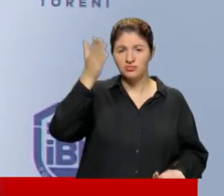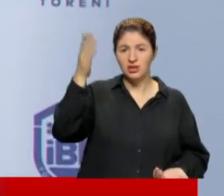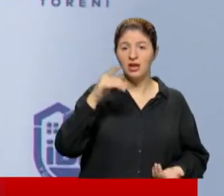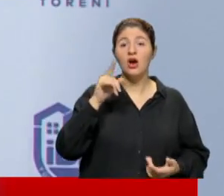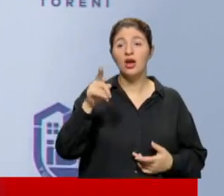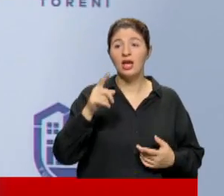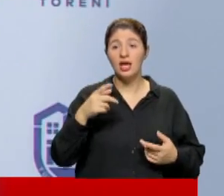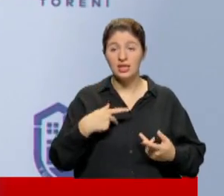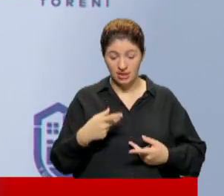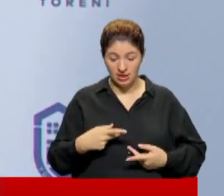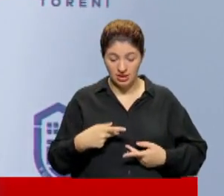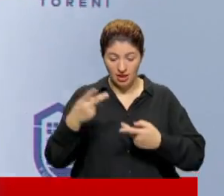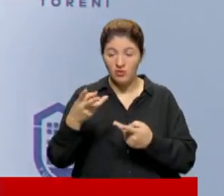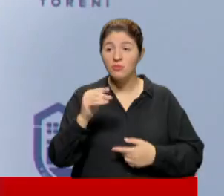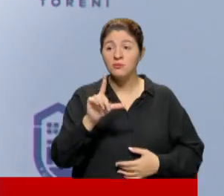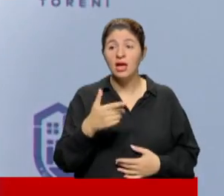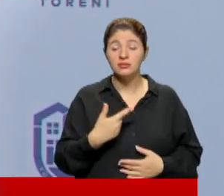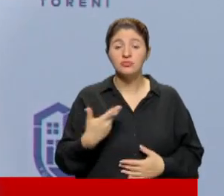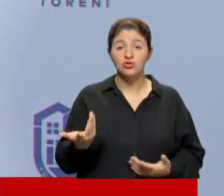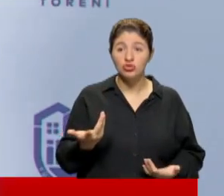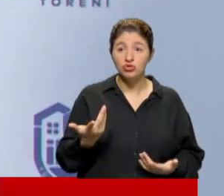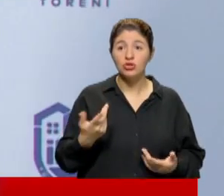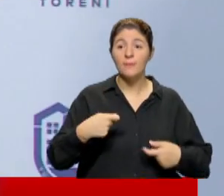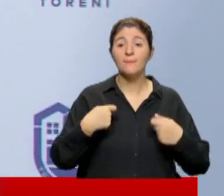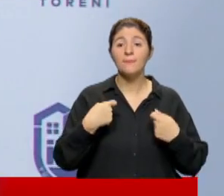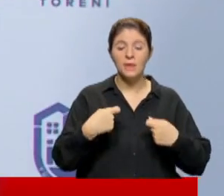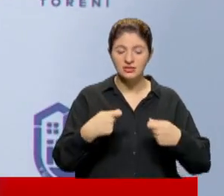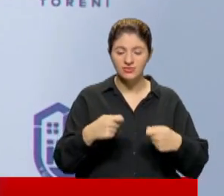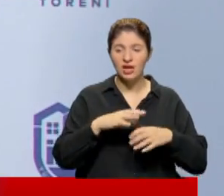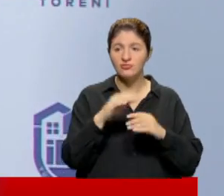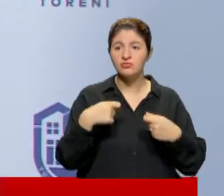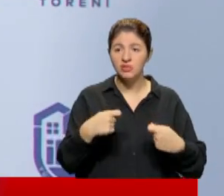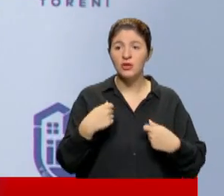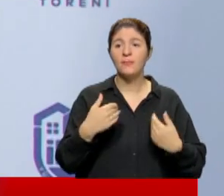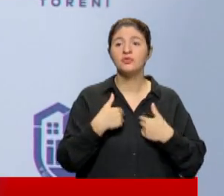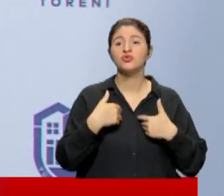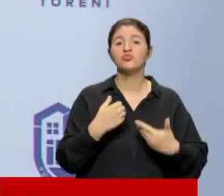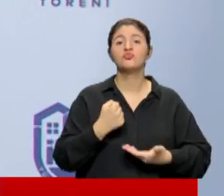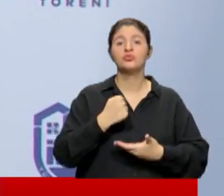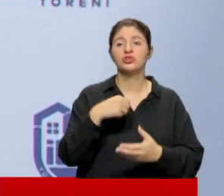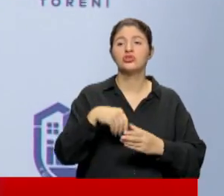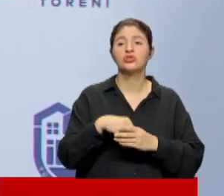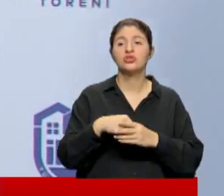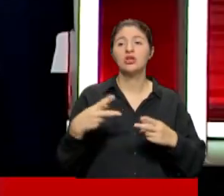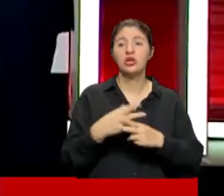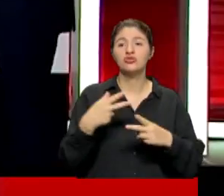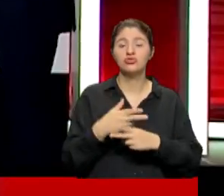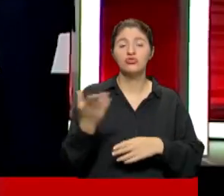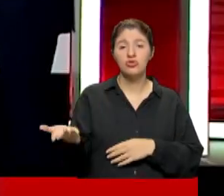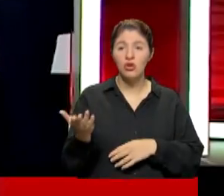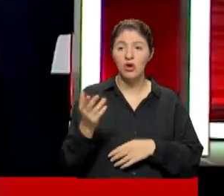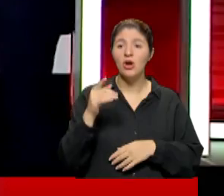oraya davet edilmeliydi Çünkü maliyetleri bizim bütçemiz kesiliyor